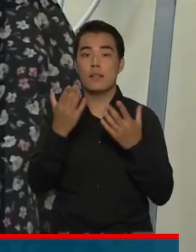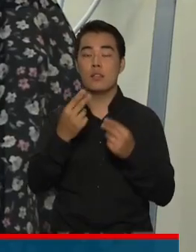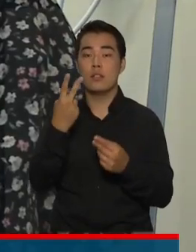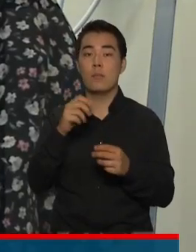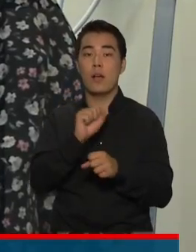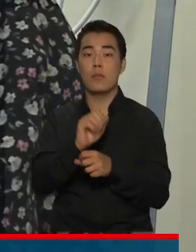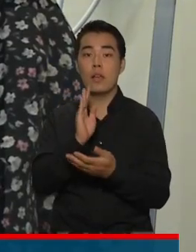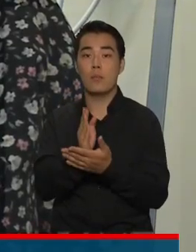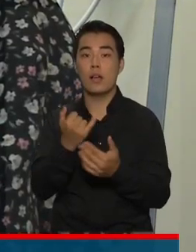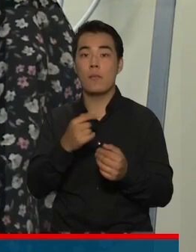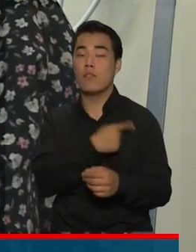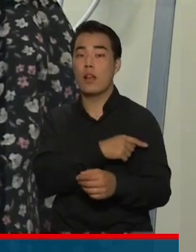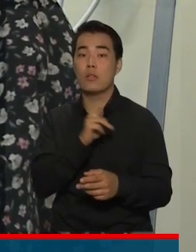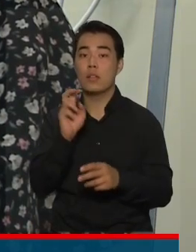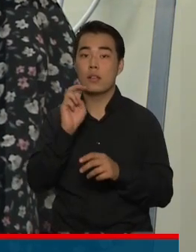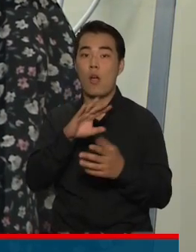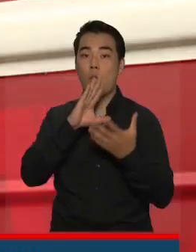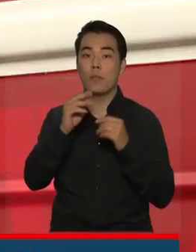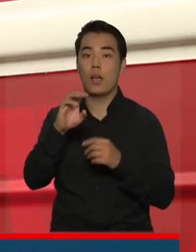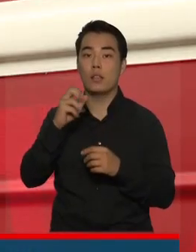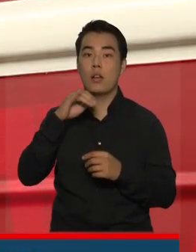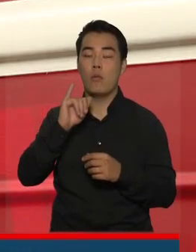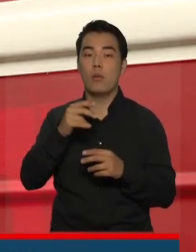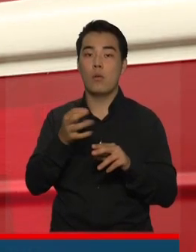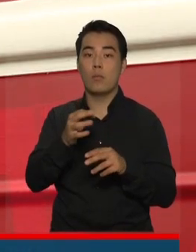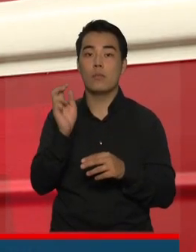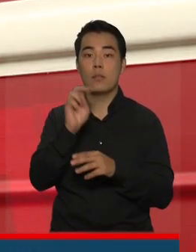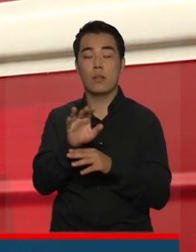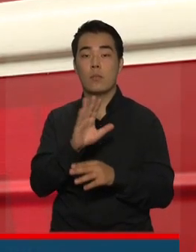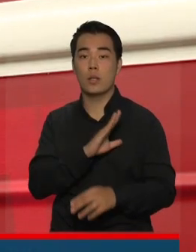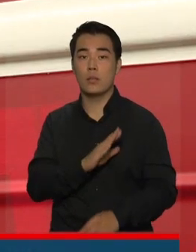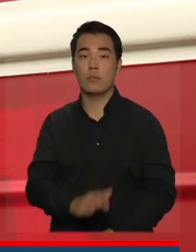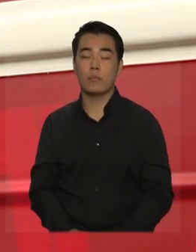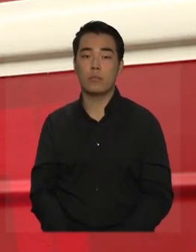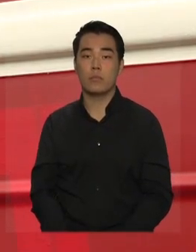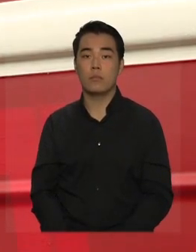Ал бүгін ақ халаттылар мінген пойыз Атырау облысына жеткен. Мұхтар Өміртай, Жібек жолы.